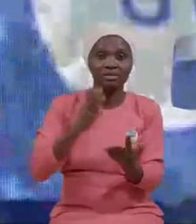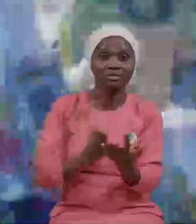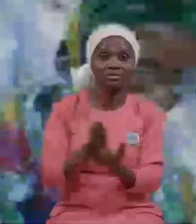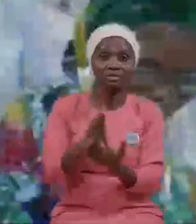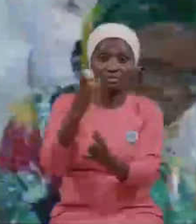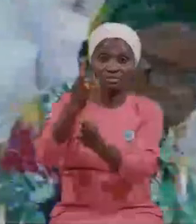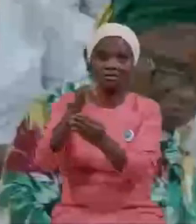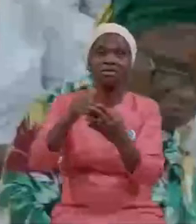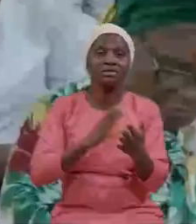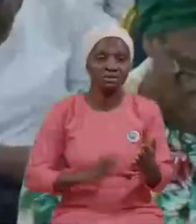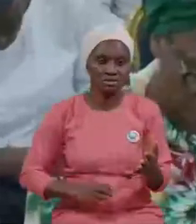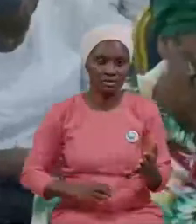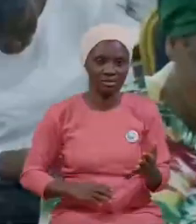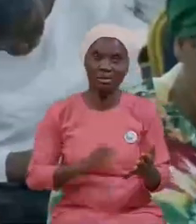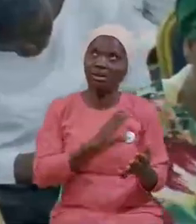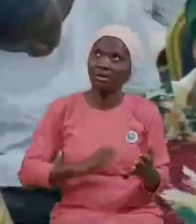Christ, Christ le même.